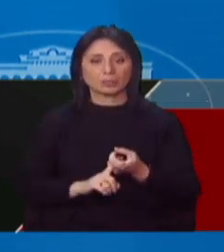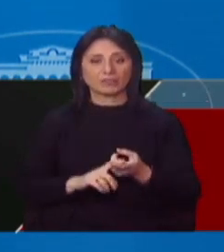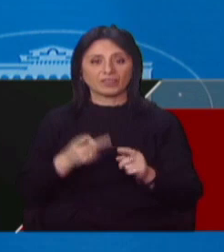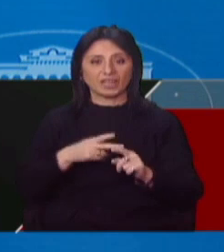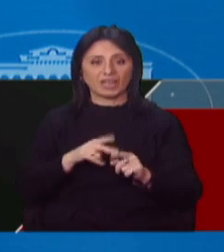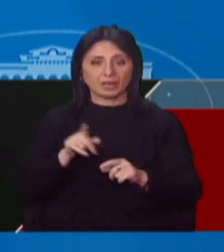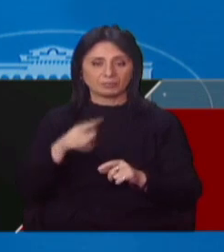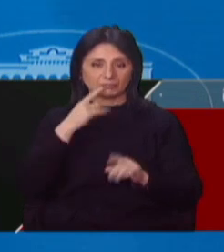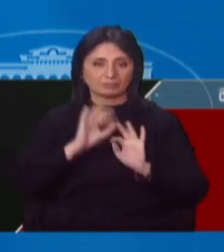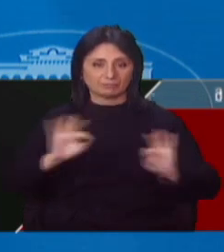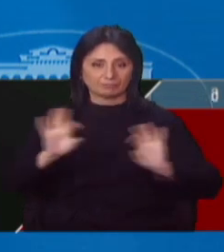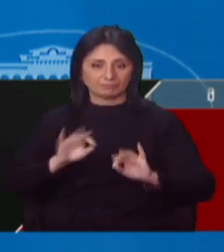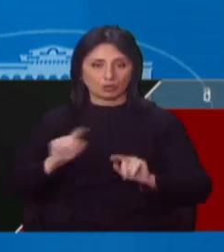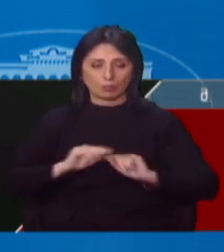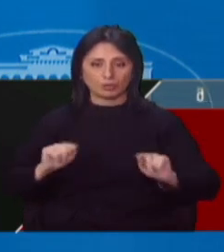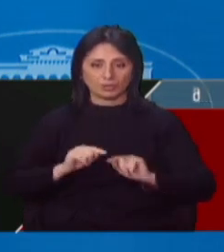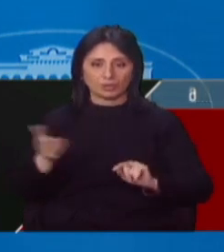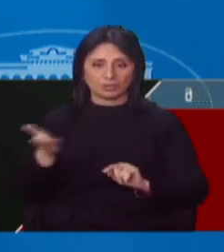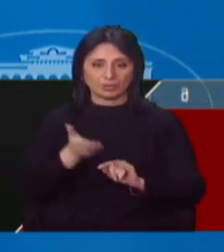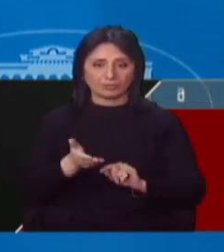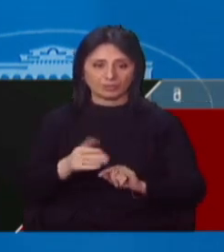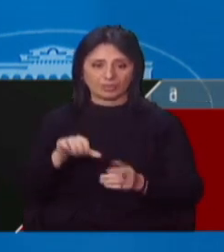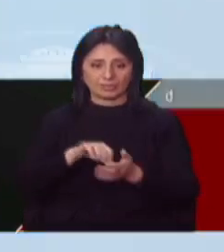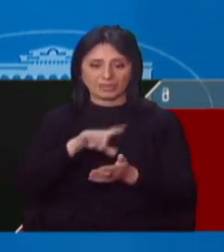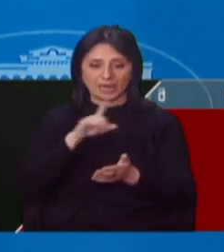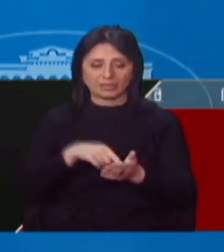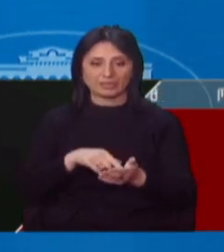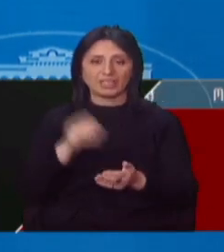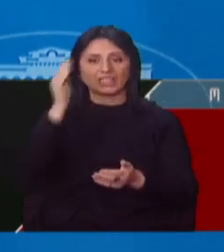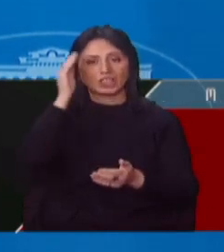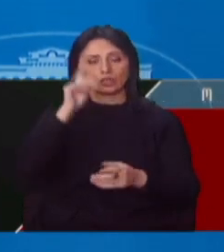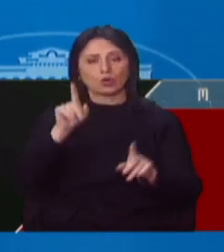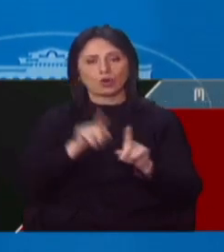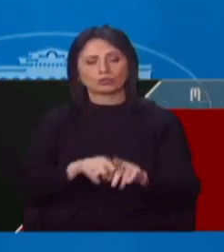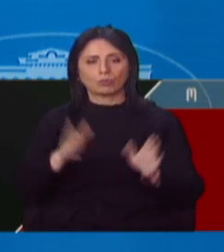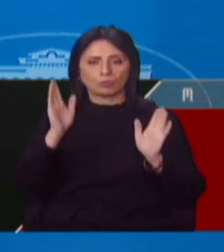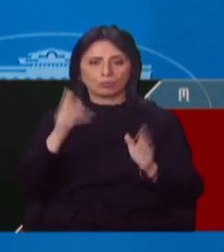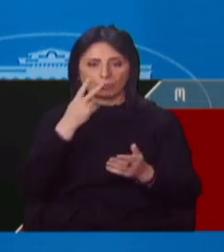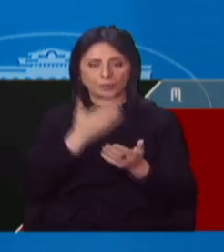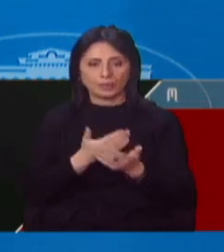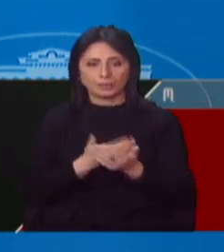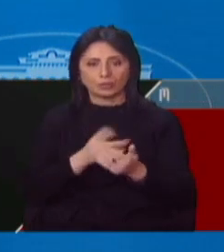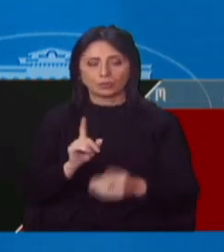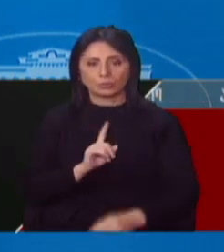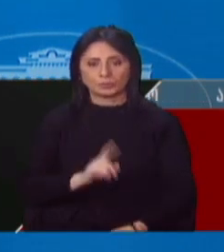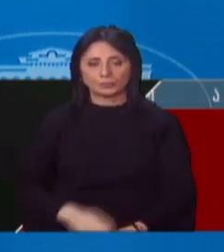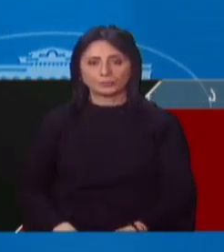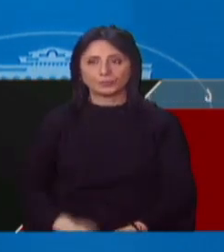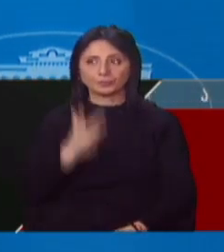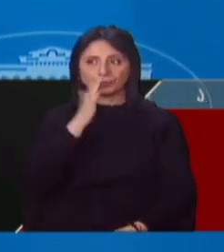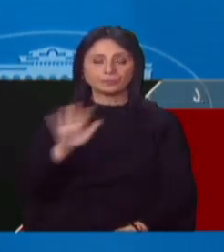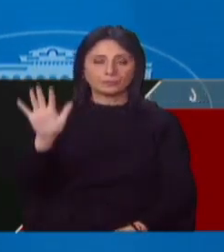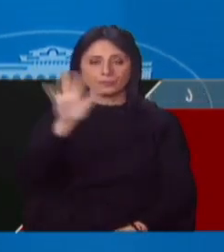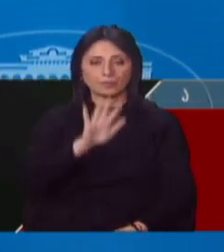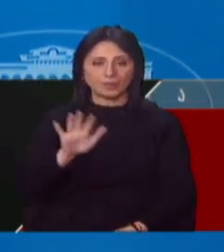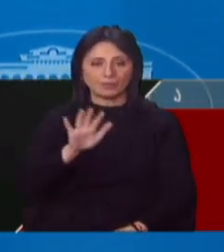იმ კონტექსტს, რომელშიც ოპოზიცია აყენებს ამ საკითხს, თითქოს ასეთი კონტექსტის წარმოჩენა, რომ